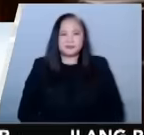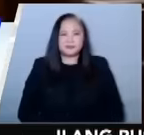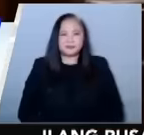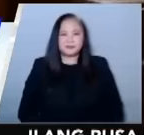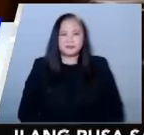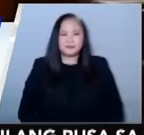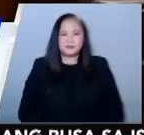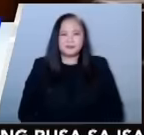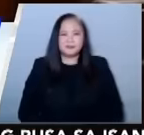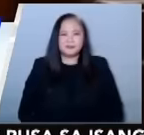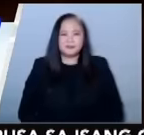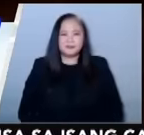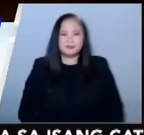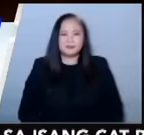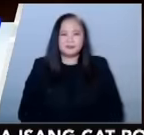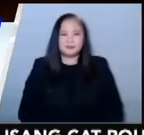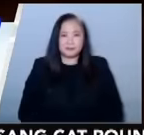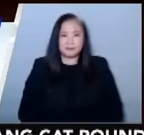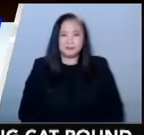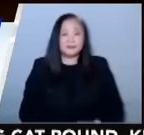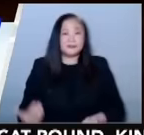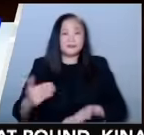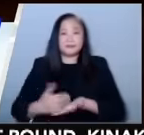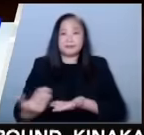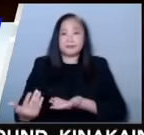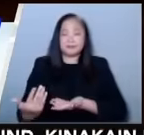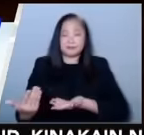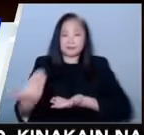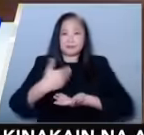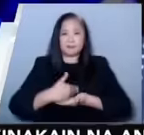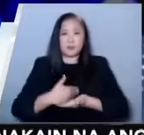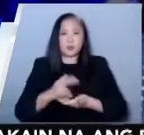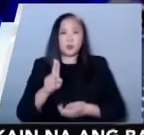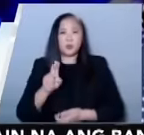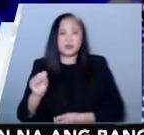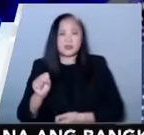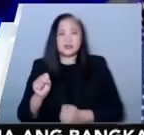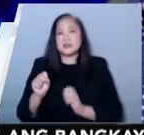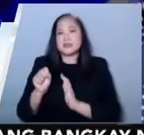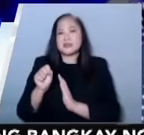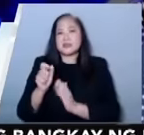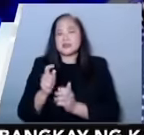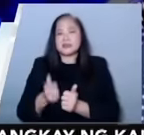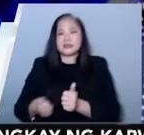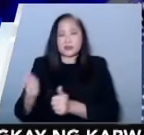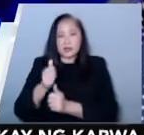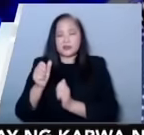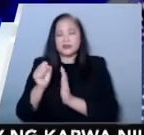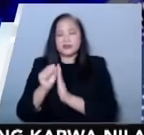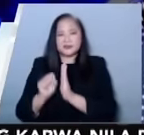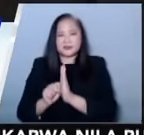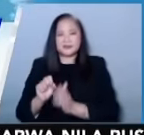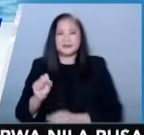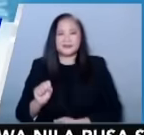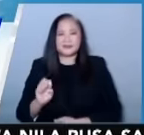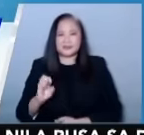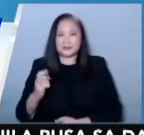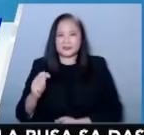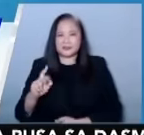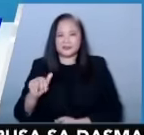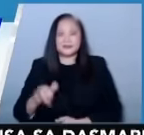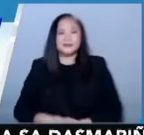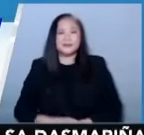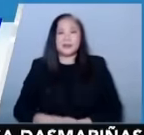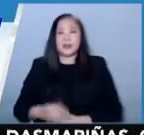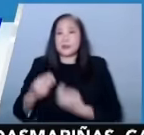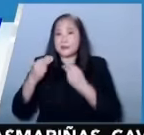Sa ikalawang pagbisita ni U.S. Secretary of State Anthony Blinken sa Pilipinas, hatid niya mensahe mula kay U.S. President Joe Biden. Nabuo at